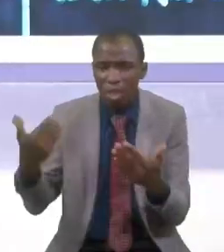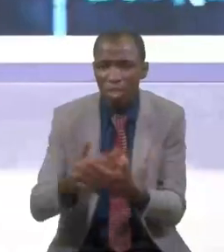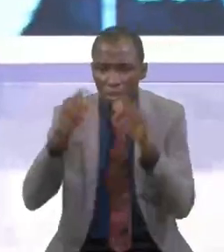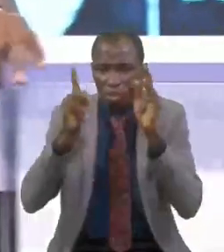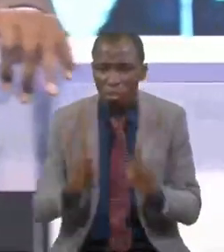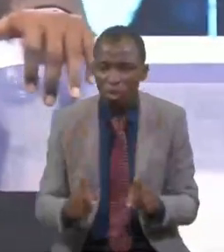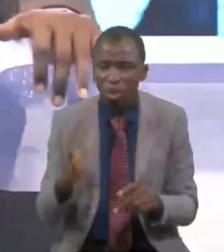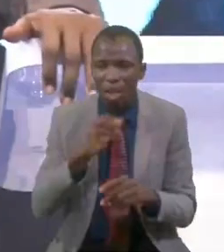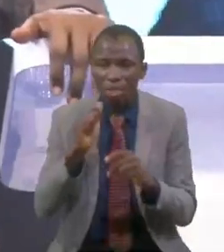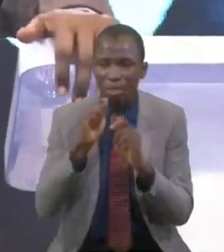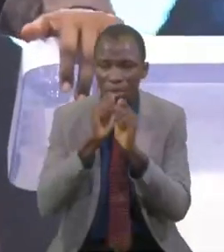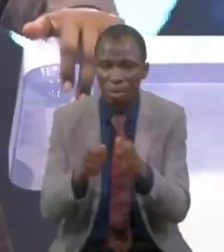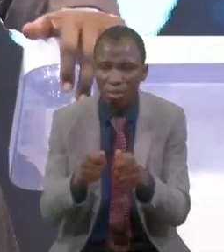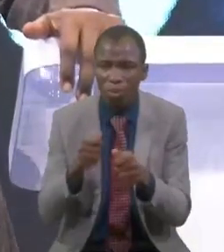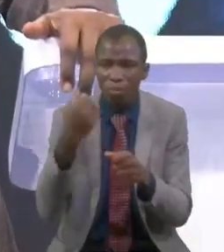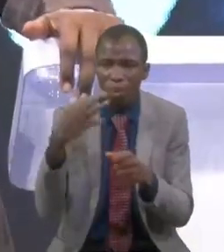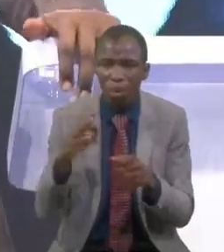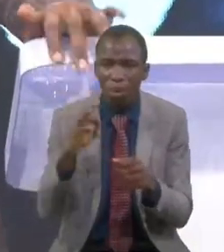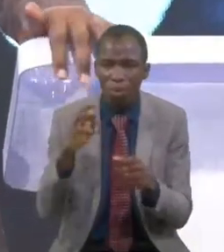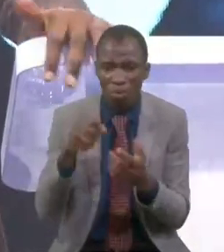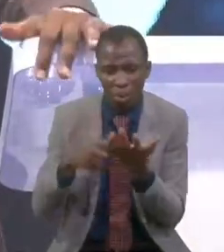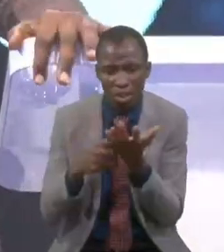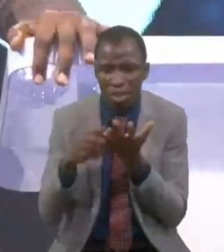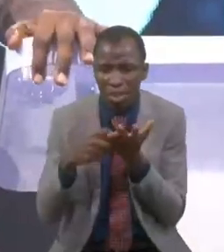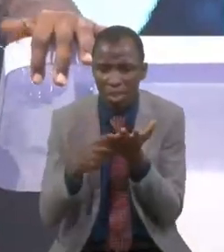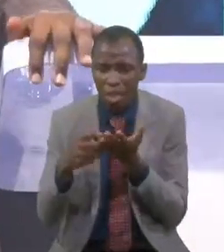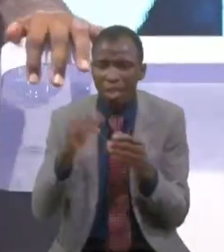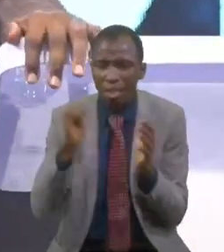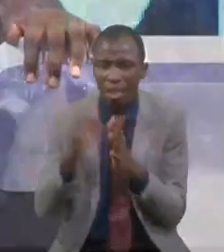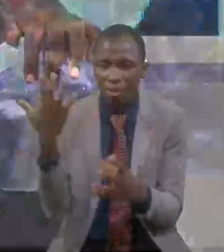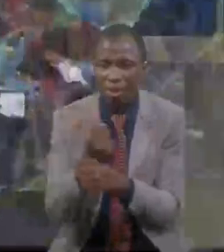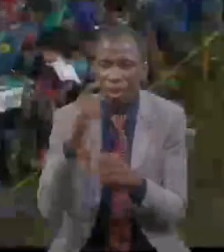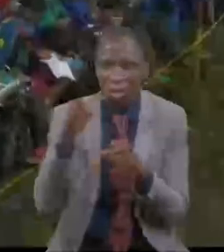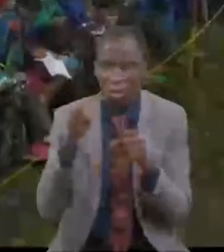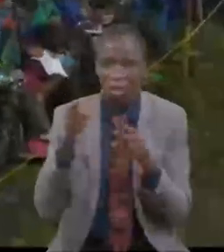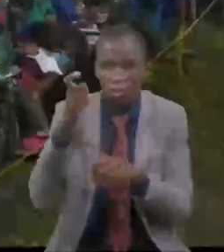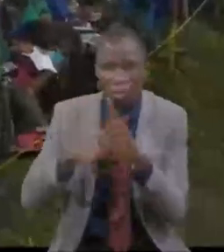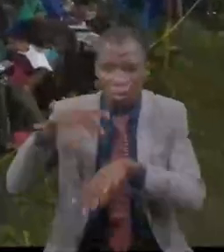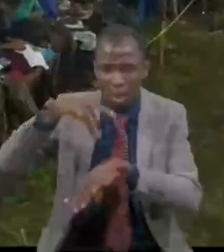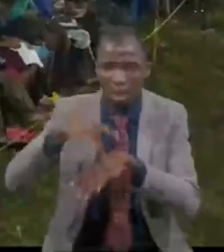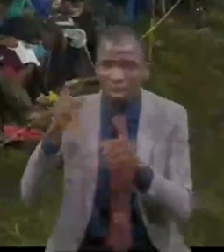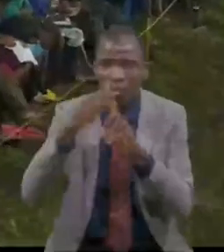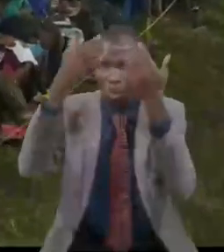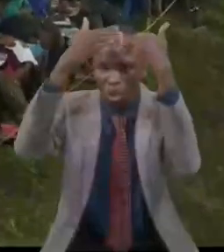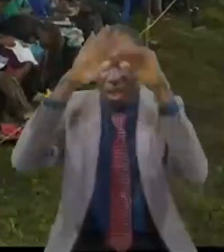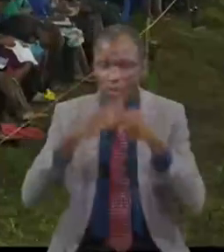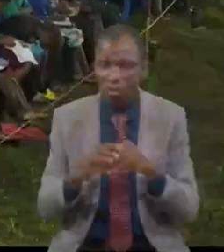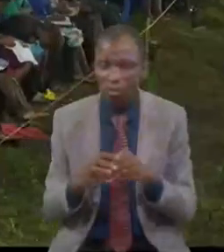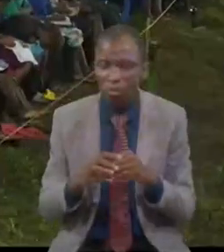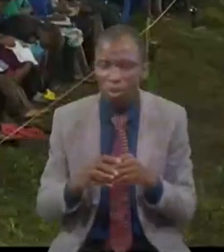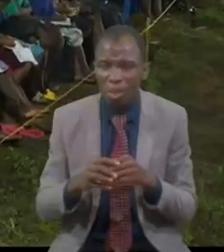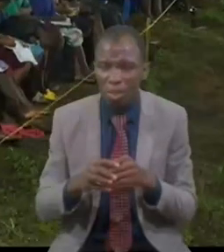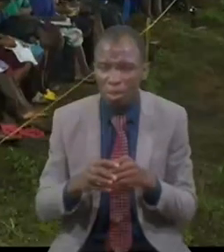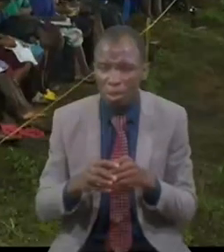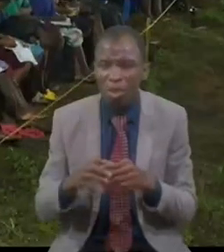personnalité et le don du billet qui va vous prendre de la terre au ciel même cela